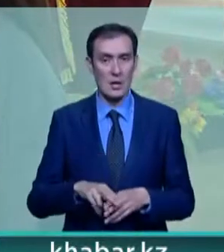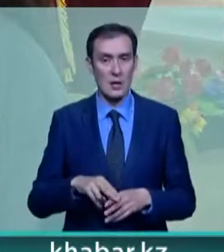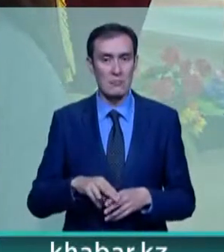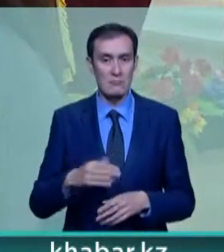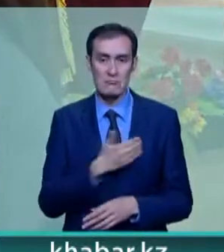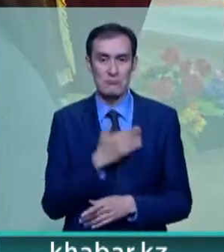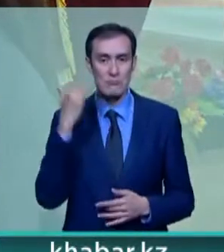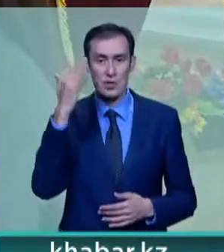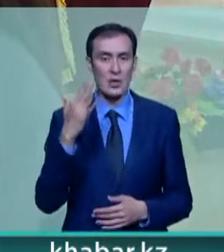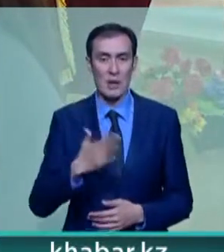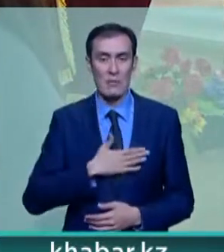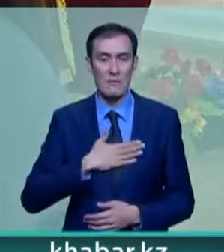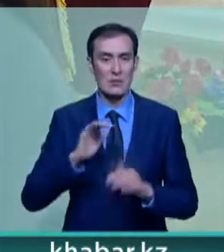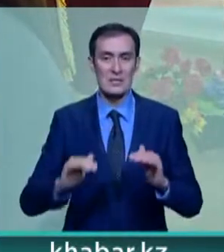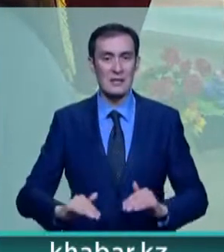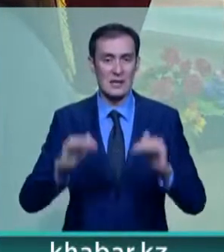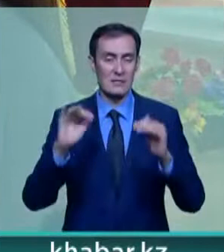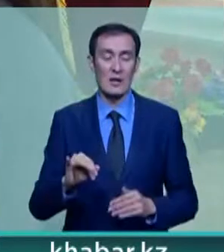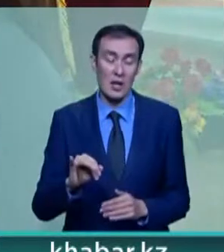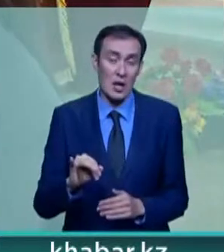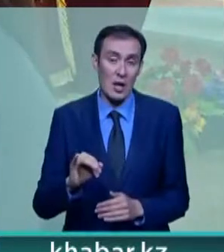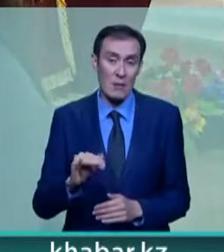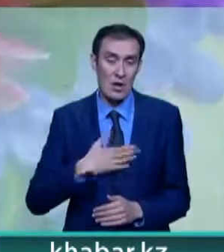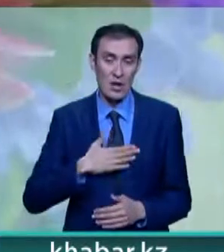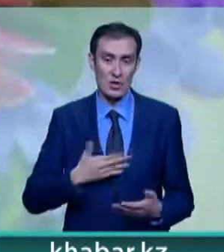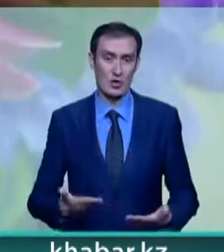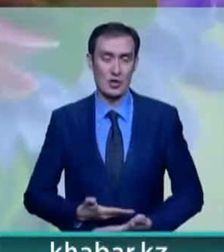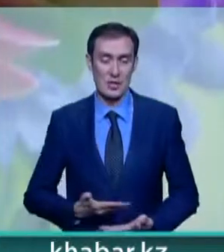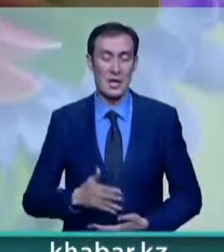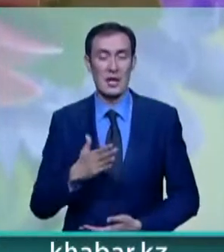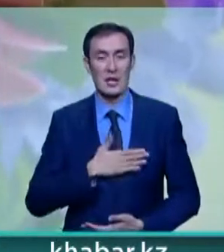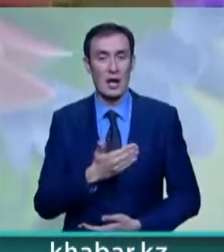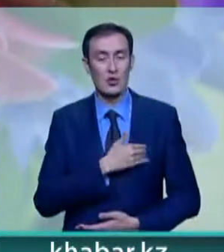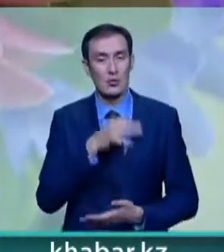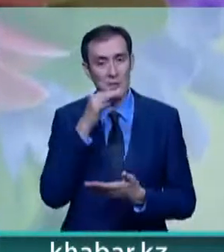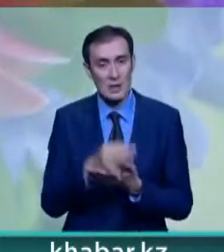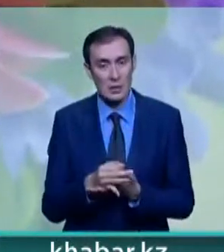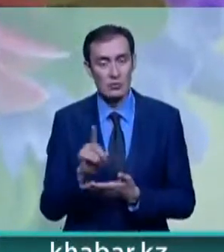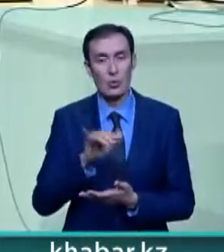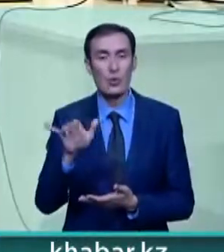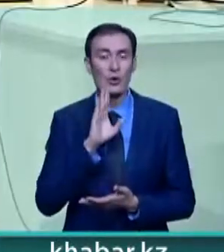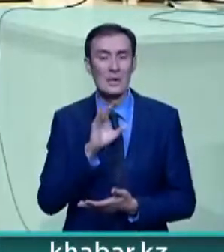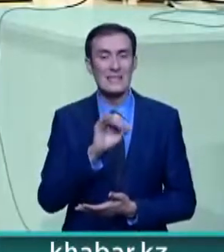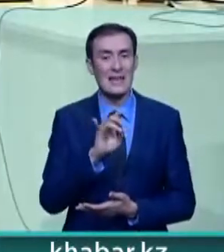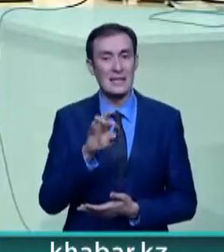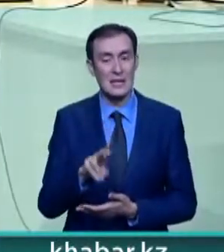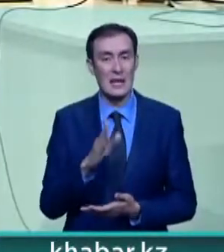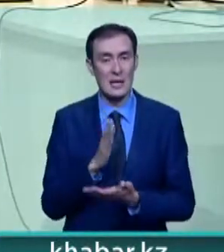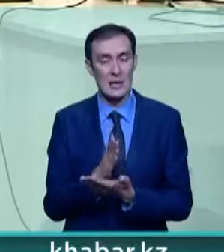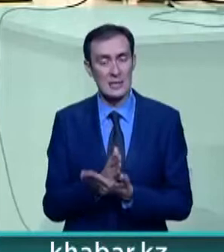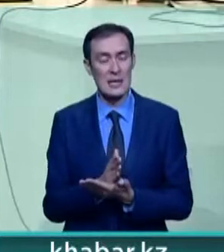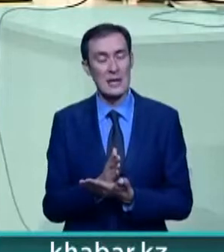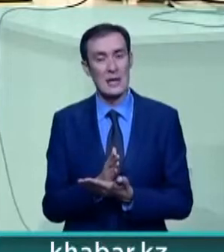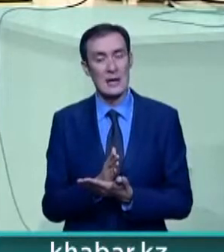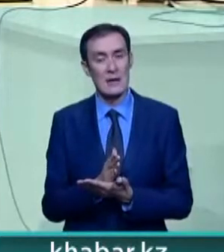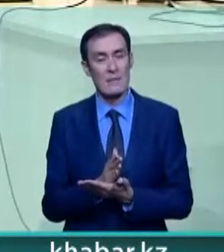мечта моего детства и вообще всей моей жизни. Я хочу отметить, у Сани есть